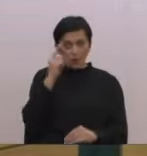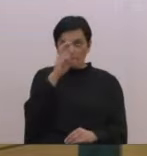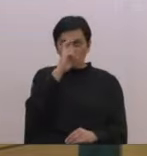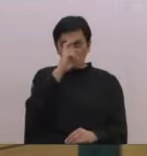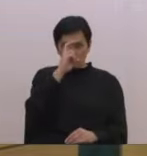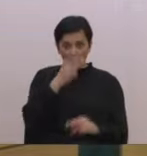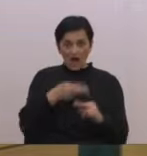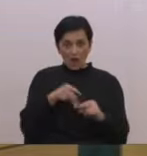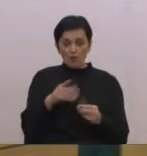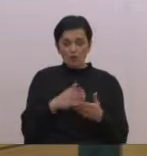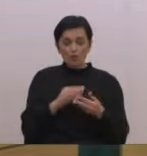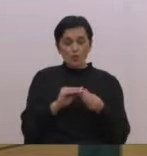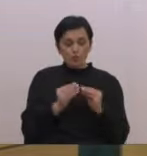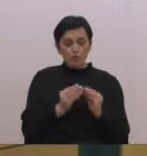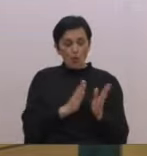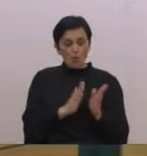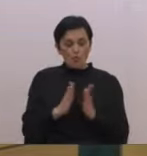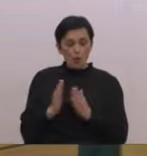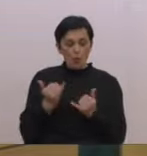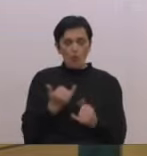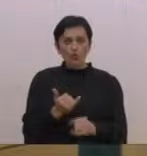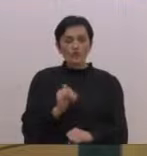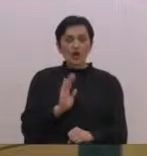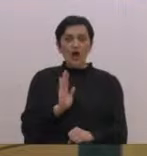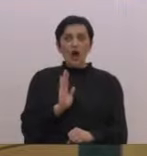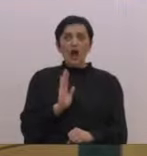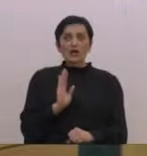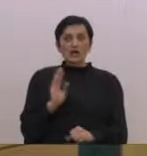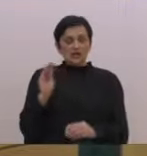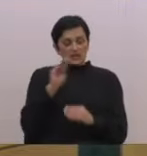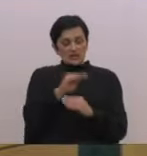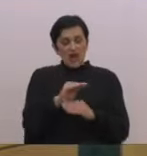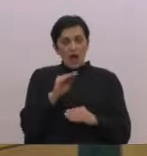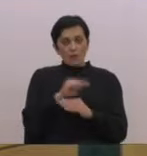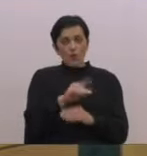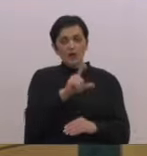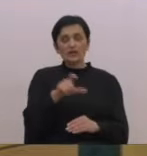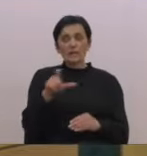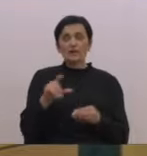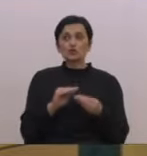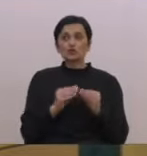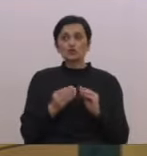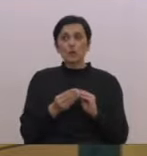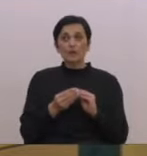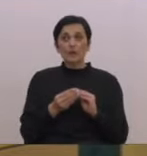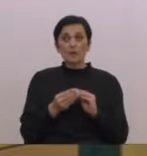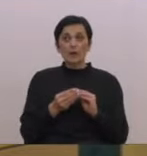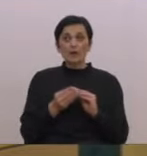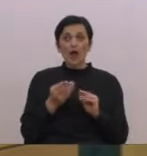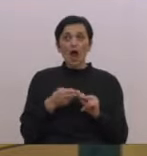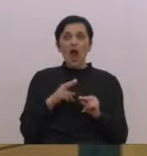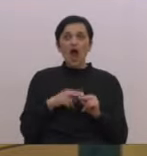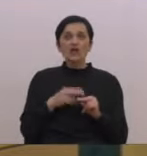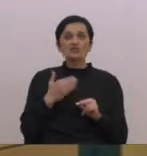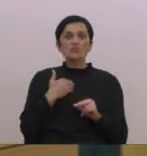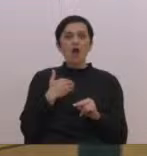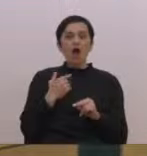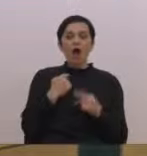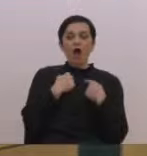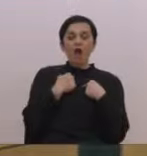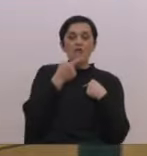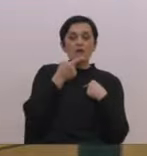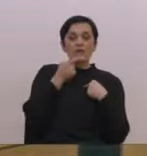ამისთვის არსებობს, რომ ეს პრობლემა მოუგვაროს და არა დაუმატოს ადამიანებს პრობლემები, ხო? და აი სამუჩემება კი არ არის, თქვენ გაქვთ